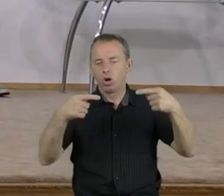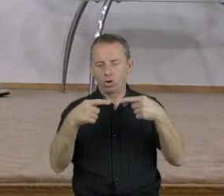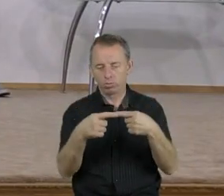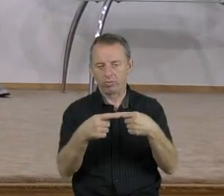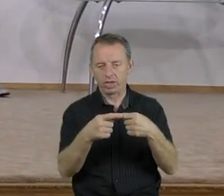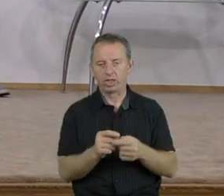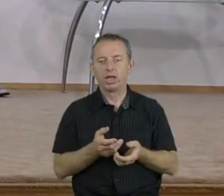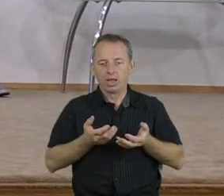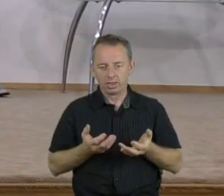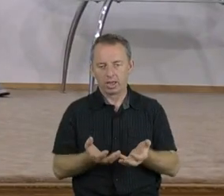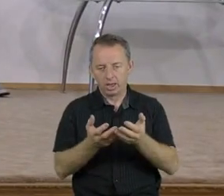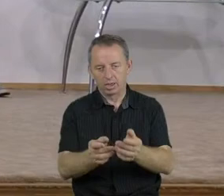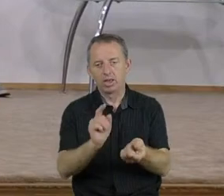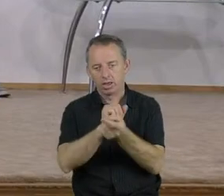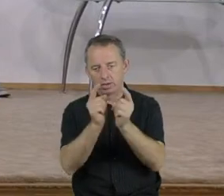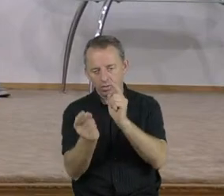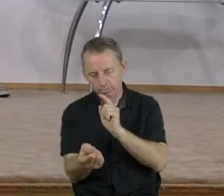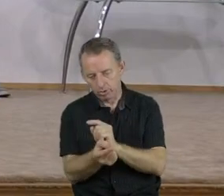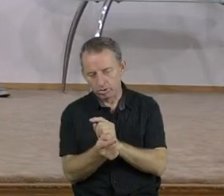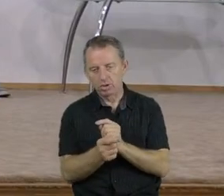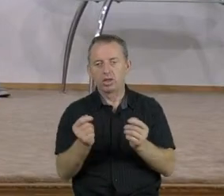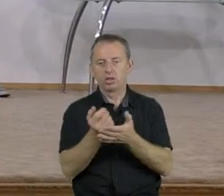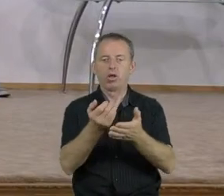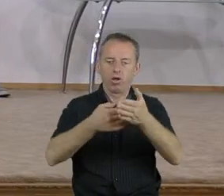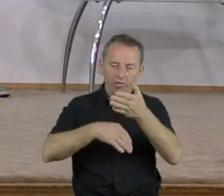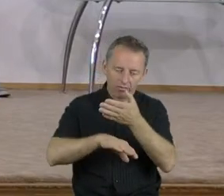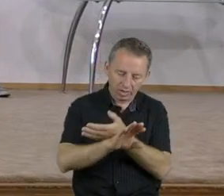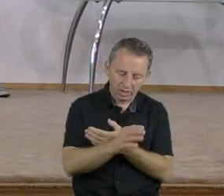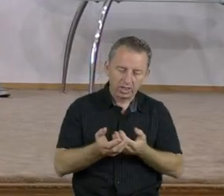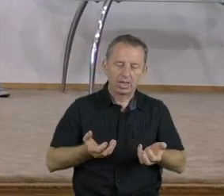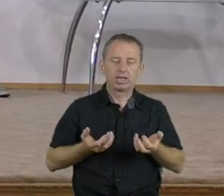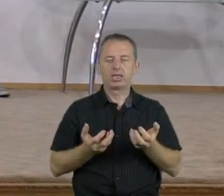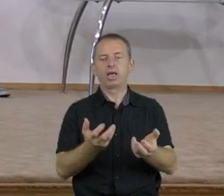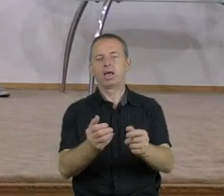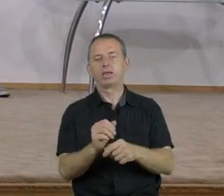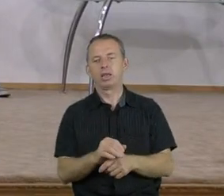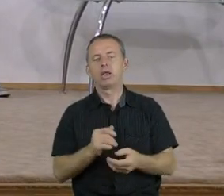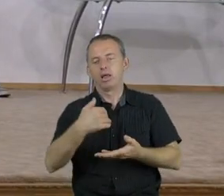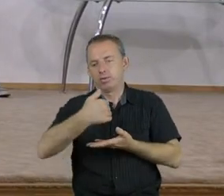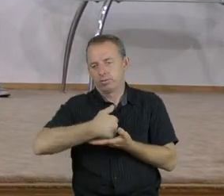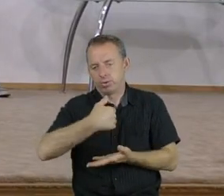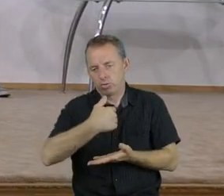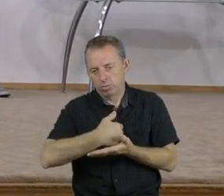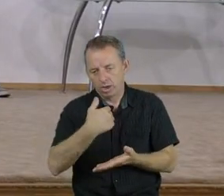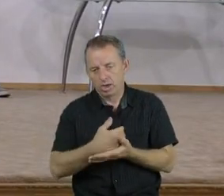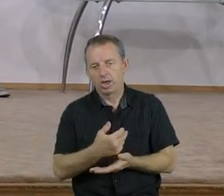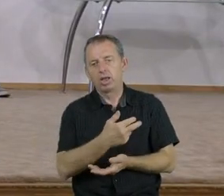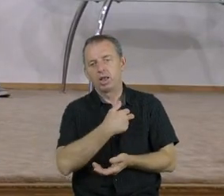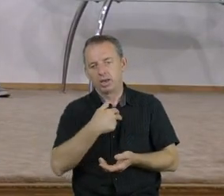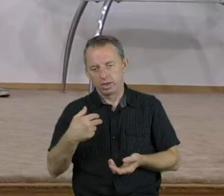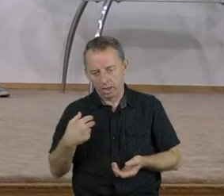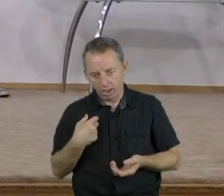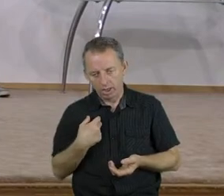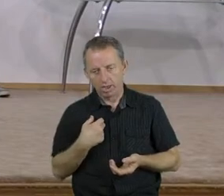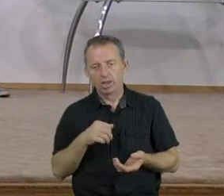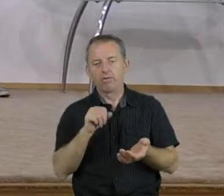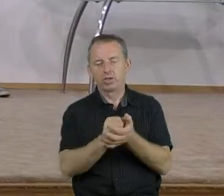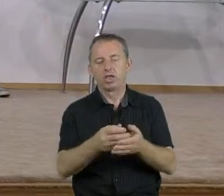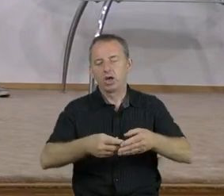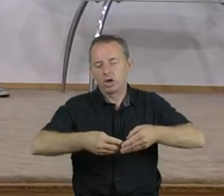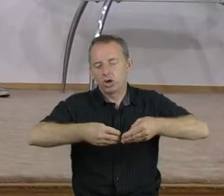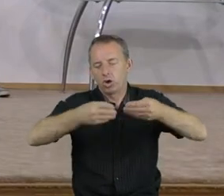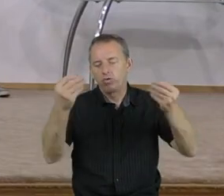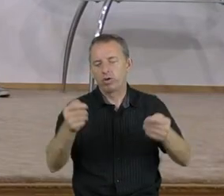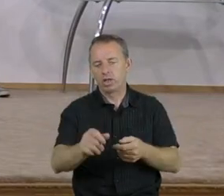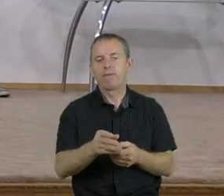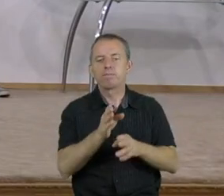Więc zachęcam do spotkań, zachęcam do wyjść, zachęcam do wspomagania nas też w rozwoju tej